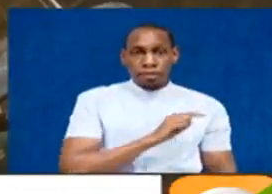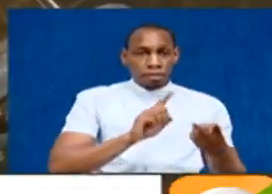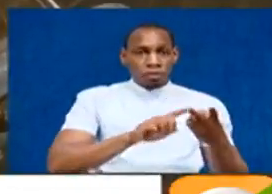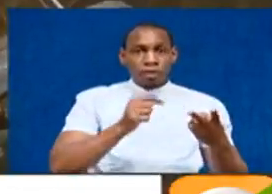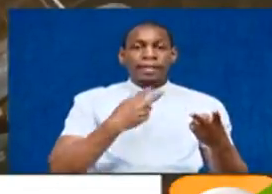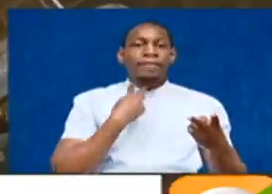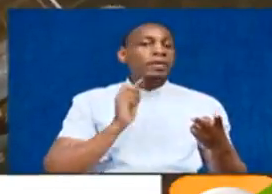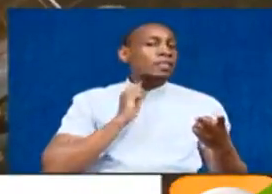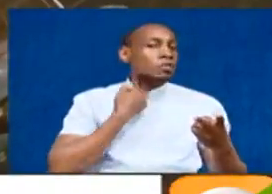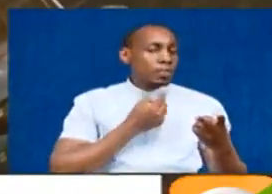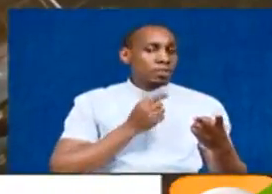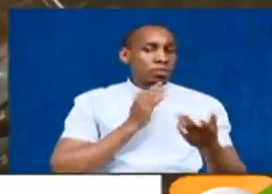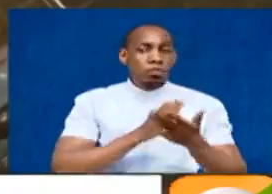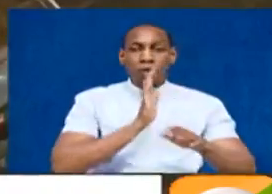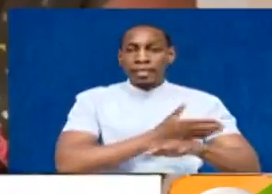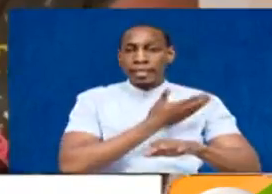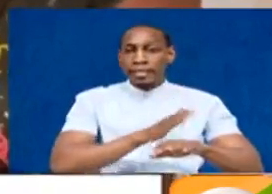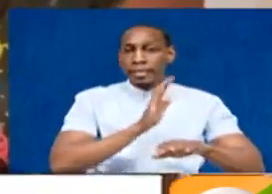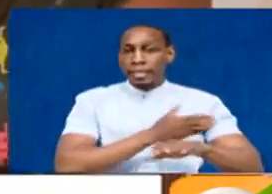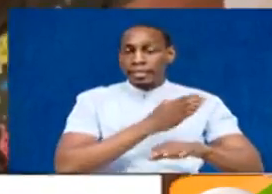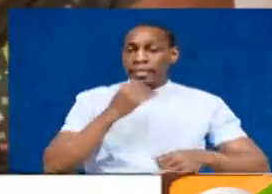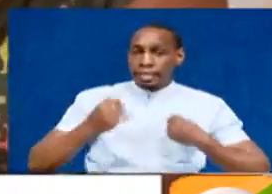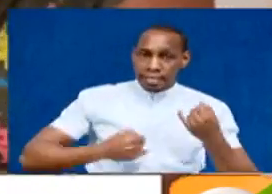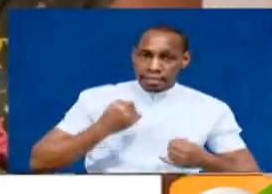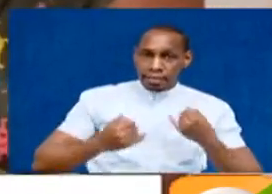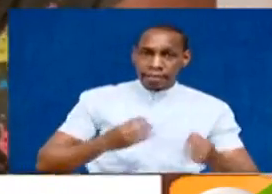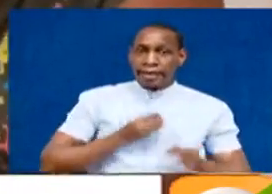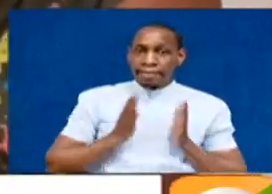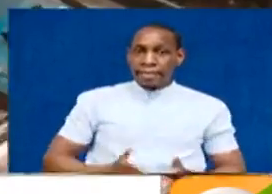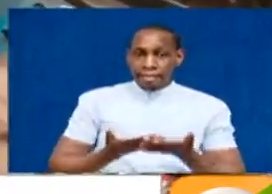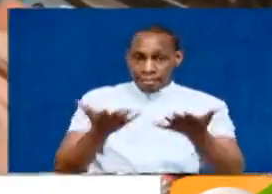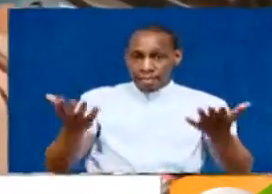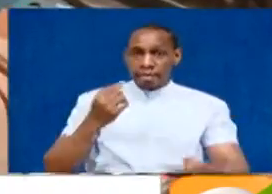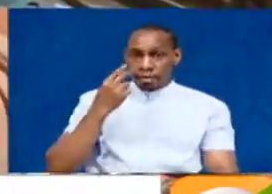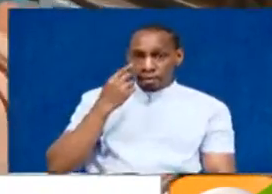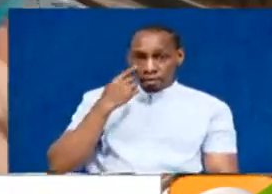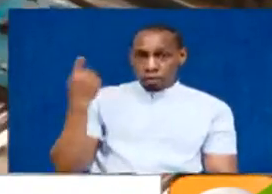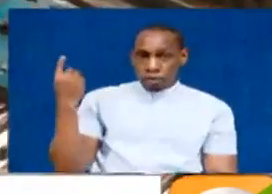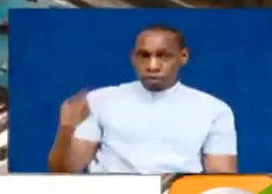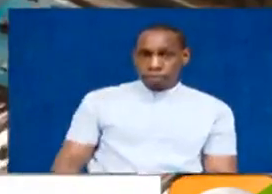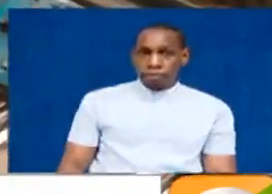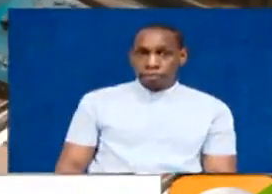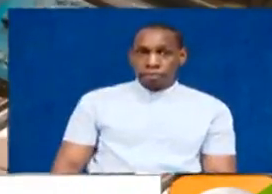kuna sauti nyororo ya kumtoa nyoka pangoni, burudani kwa wageni hapa.